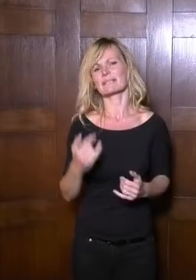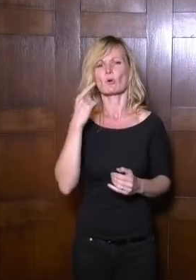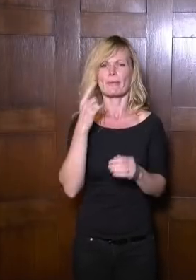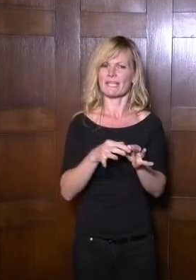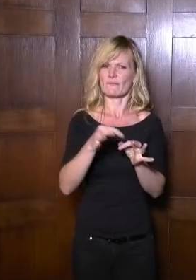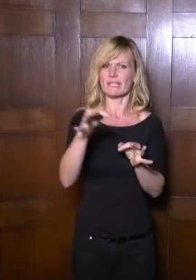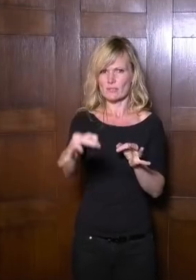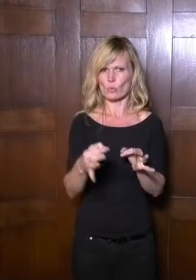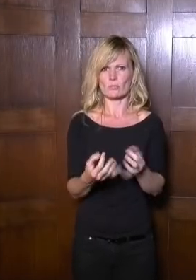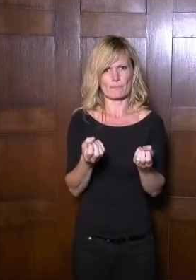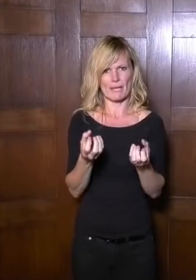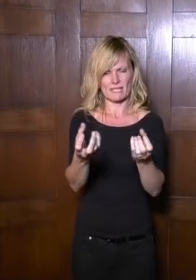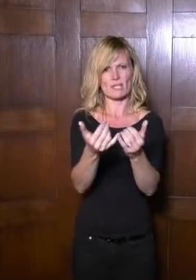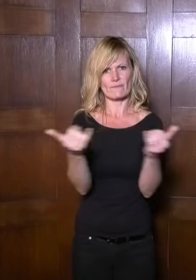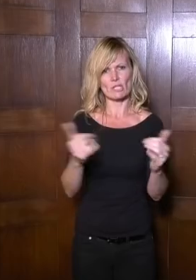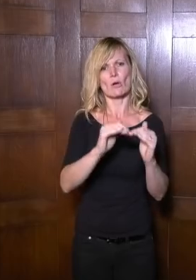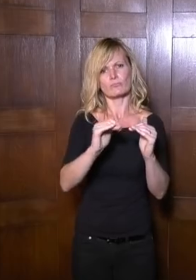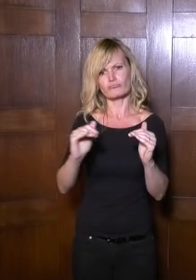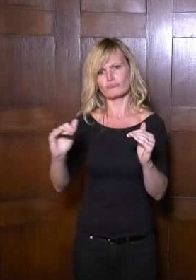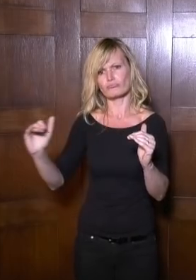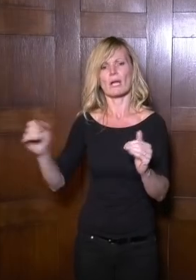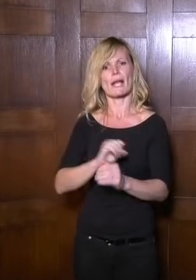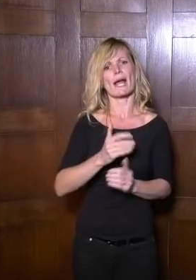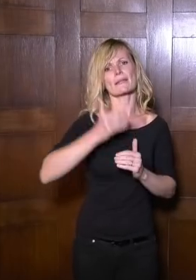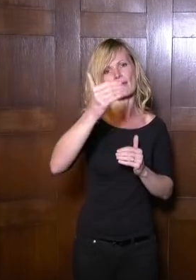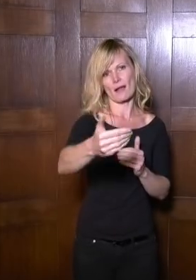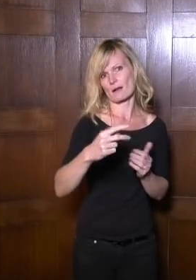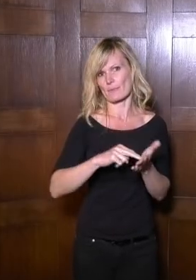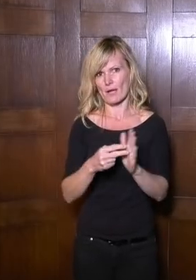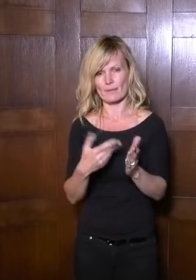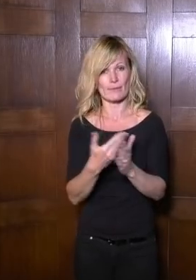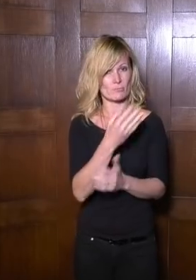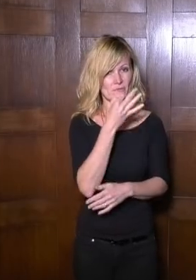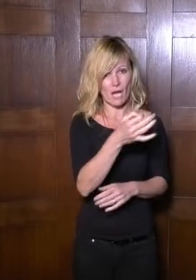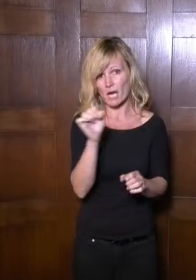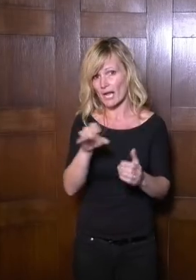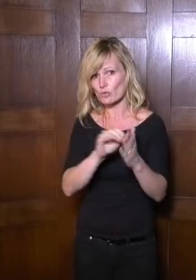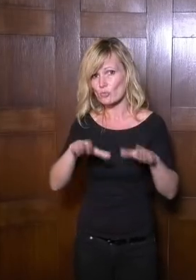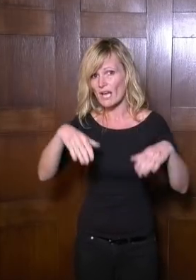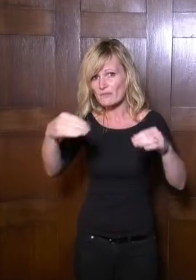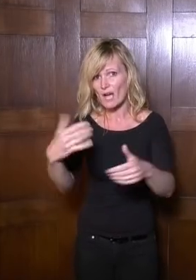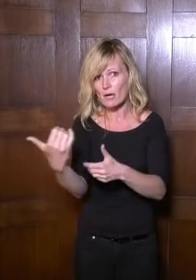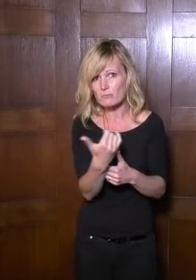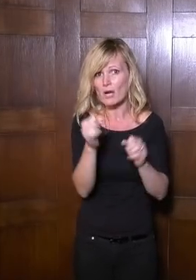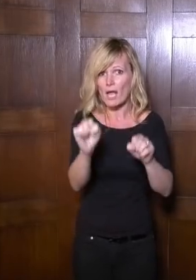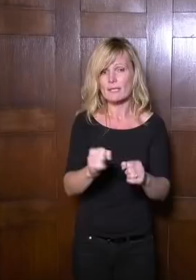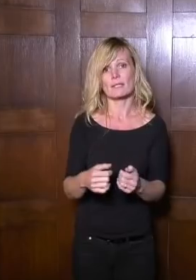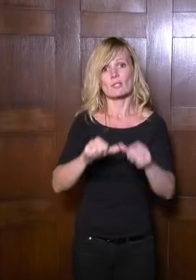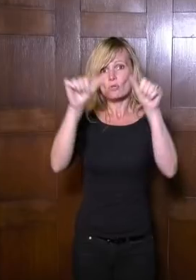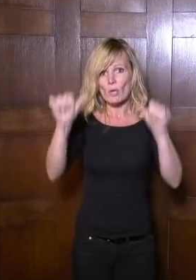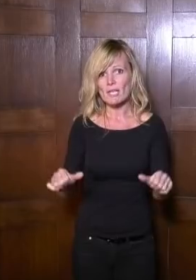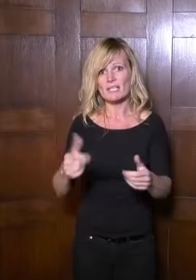bisschen längerfristig das Ganze auch angehen können. Ich werde zum Beispiel gefragt, können wir einen Schulanfang machen? Zeugnisausgaben sind wichtig, ne?